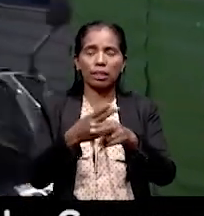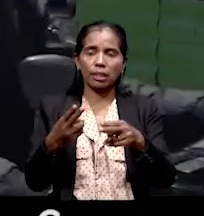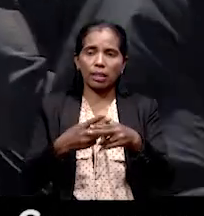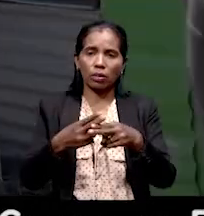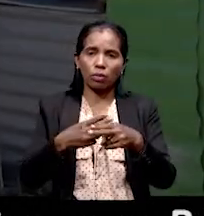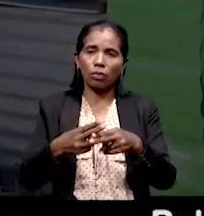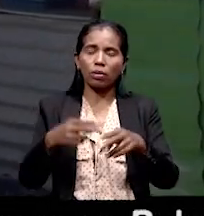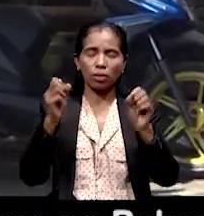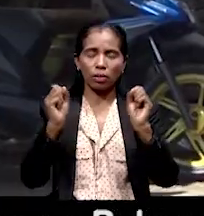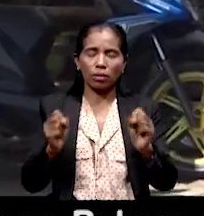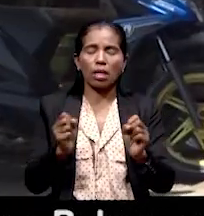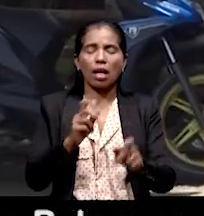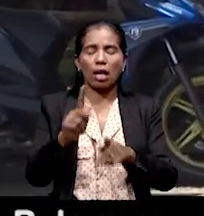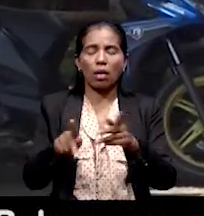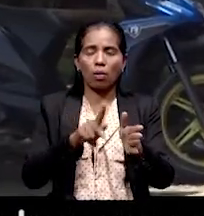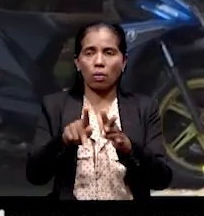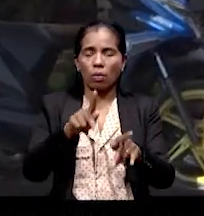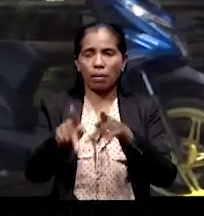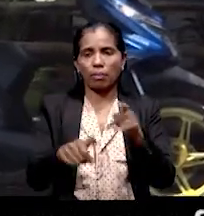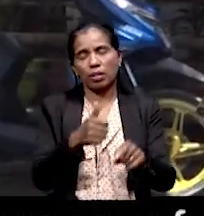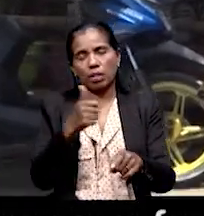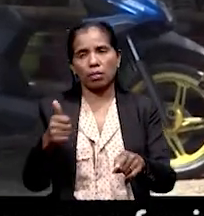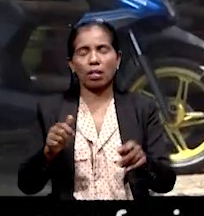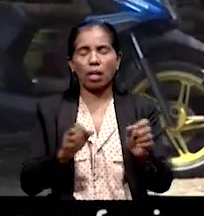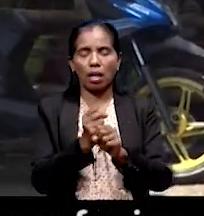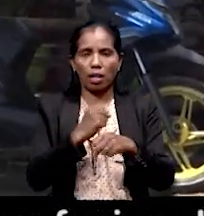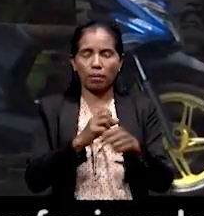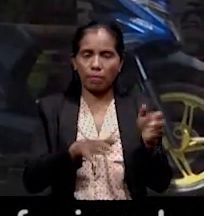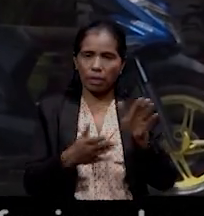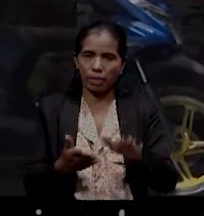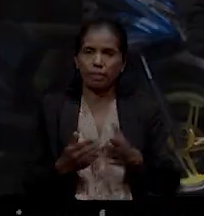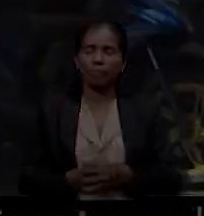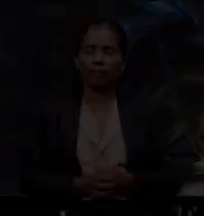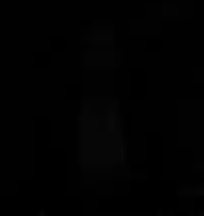rodeja canek, no habarak e maceluk nevida. Na plan sever, Dilma Suzeti, Zemeni.